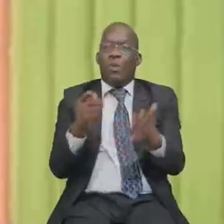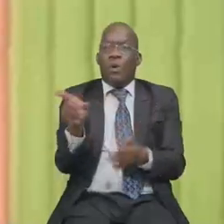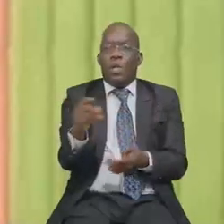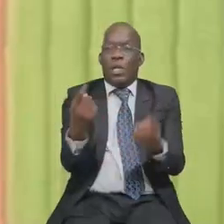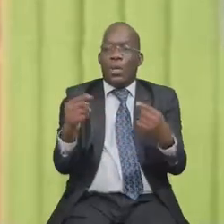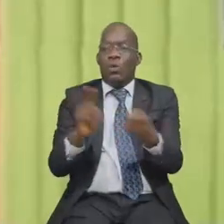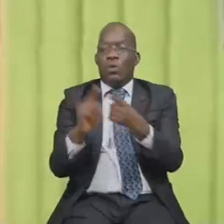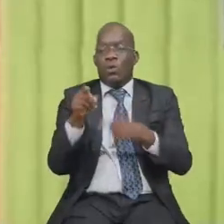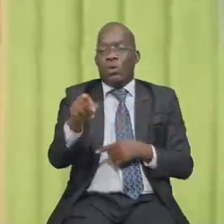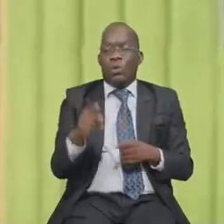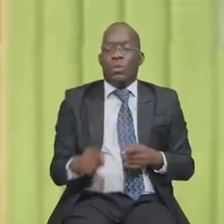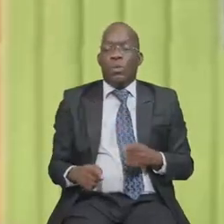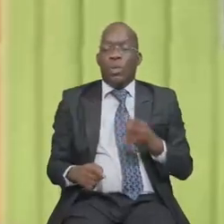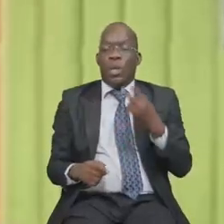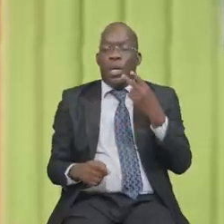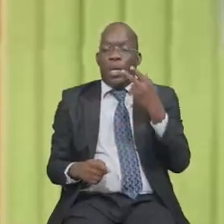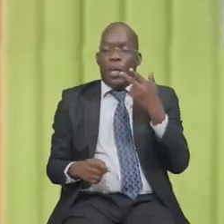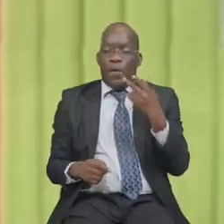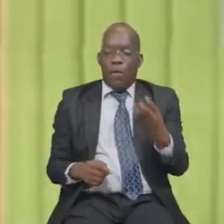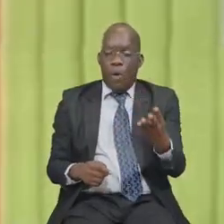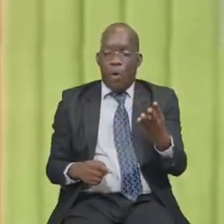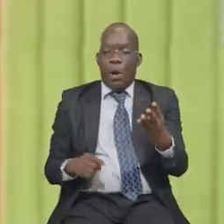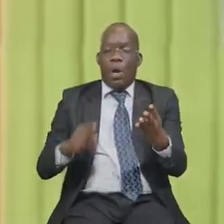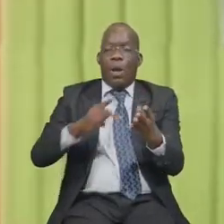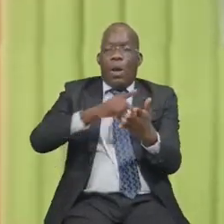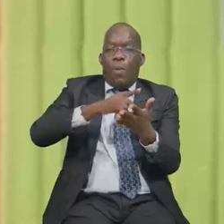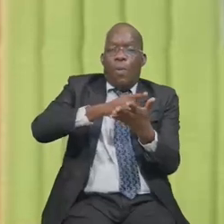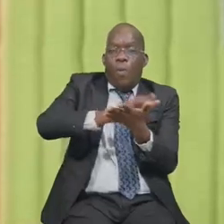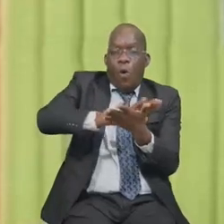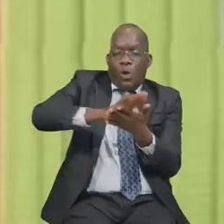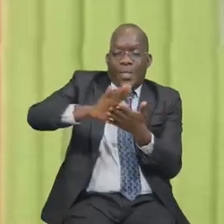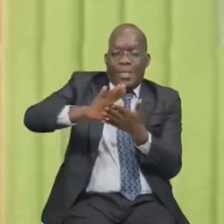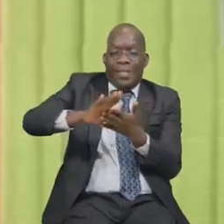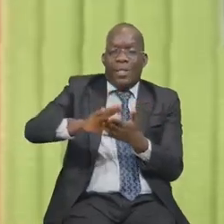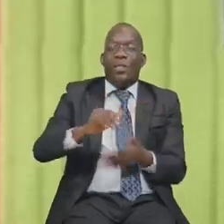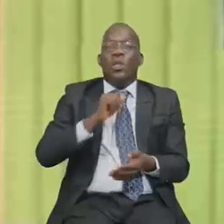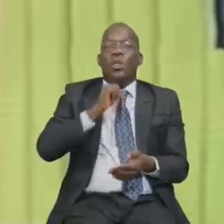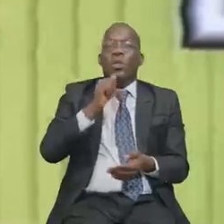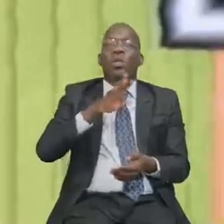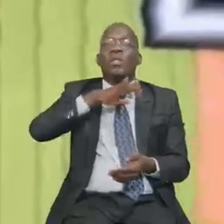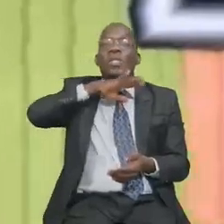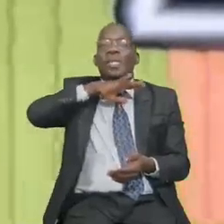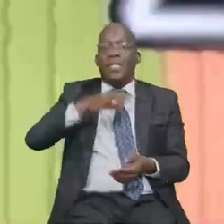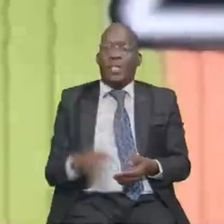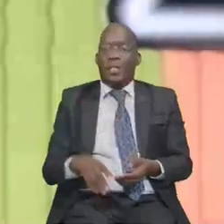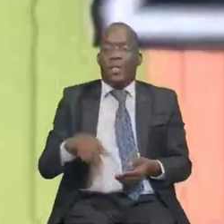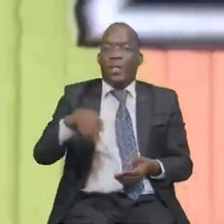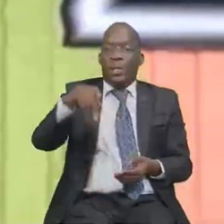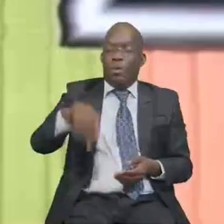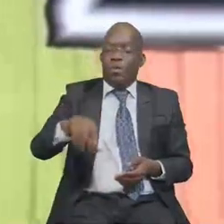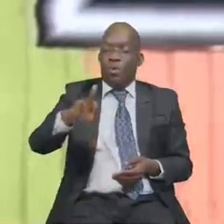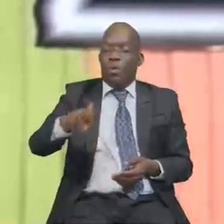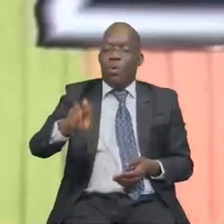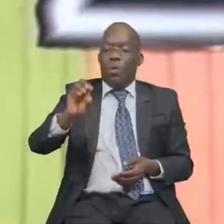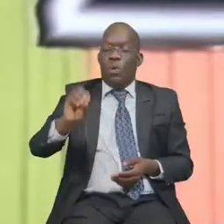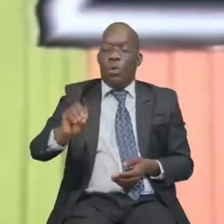Quatrièmement, purge, ne profane pas. Purge. Nous sommes dans le ministère et dans notre